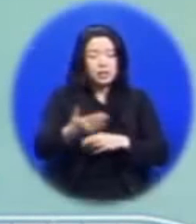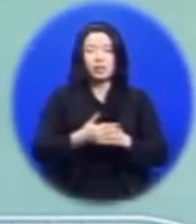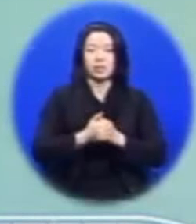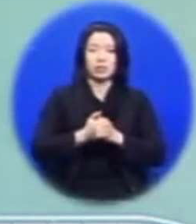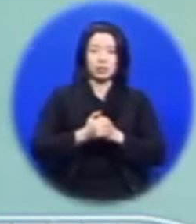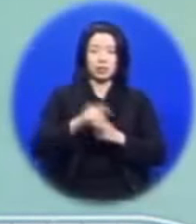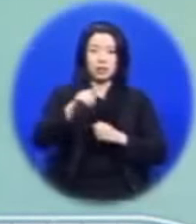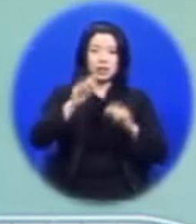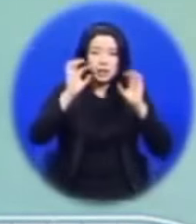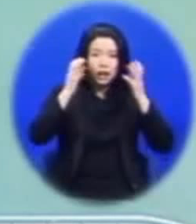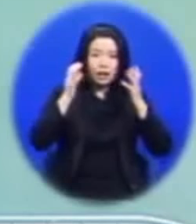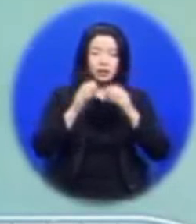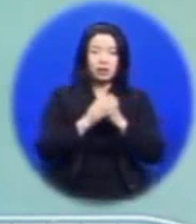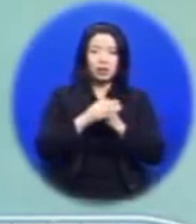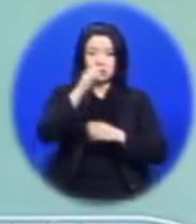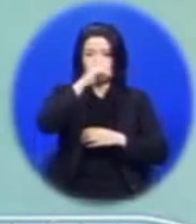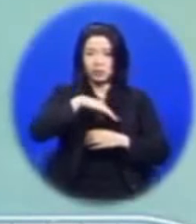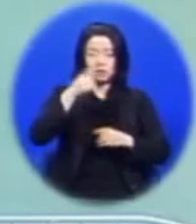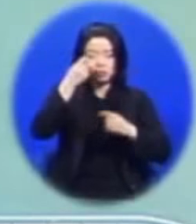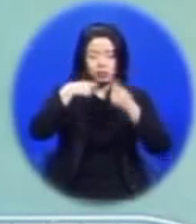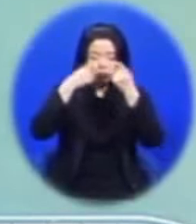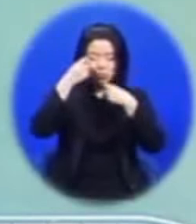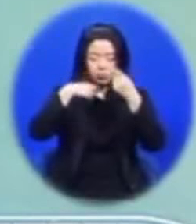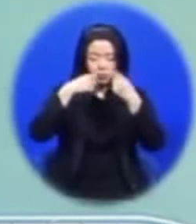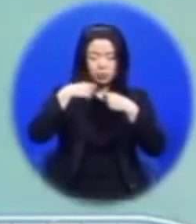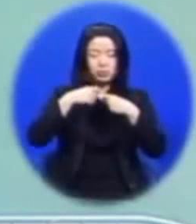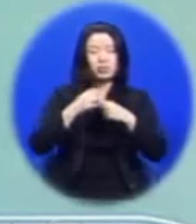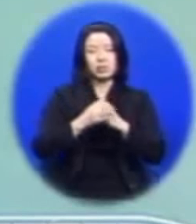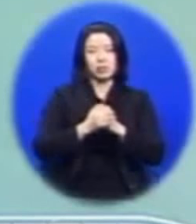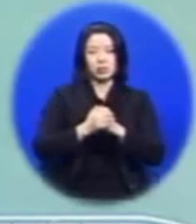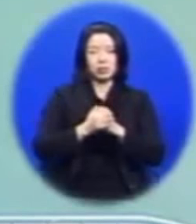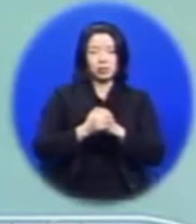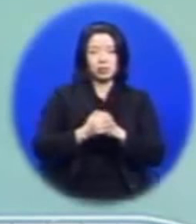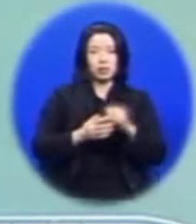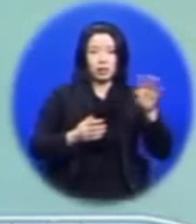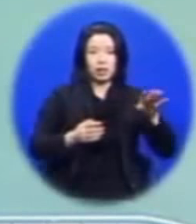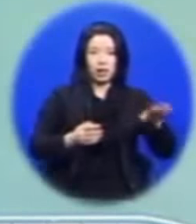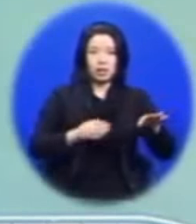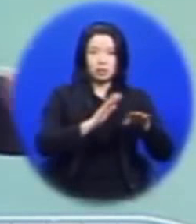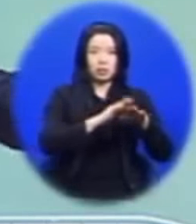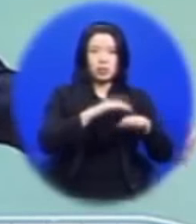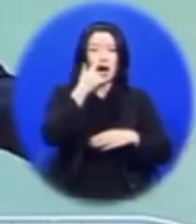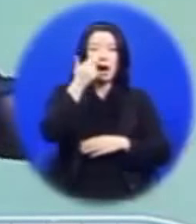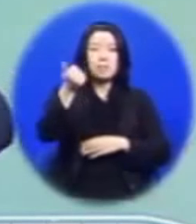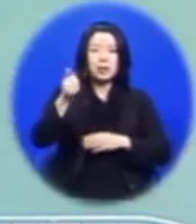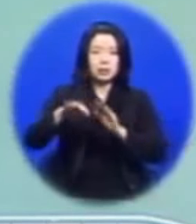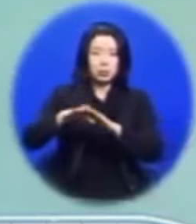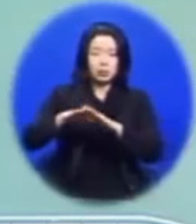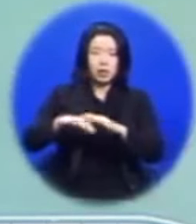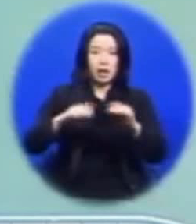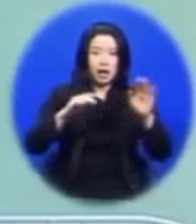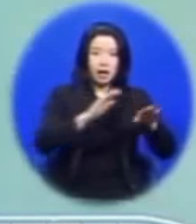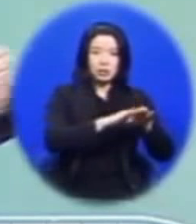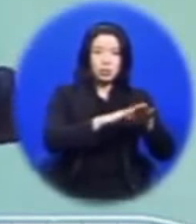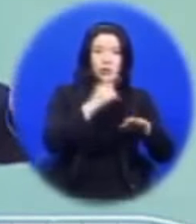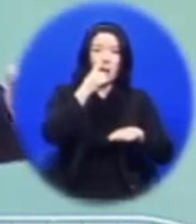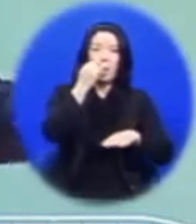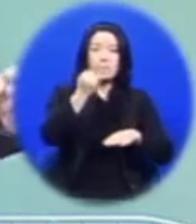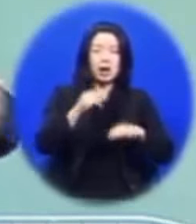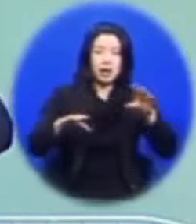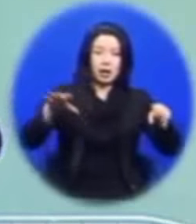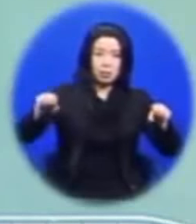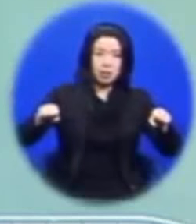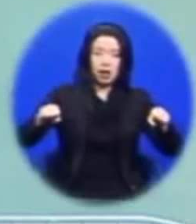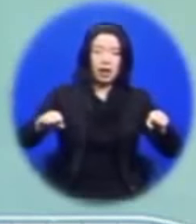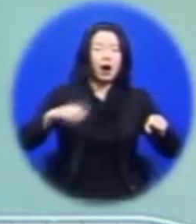그랬더니이 아이가 그냥 눈물을 줄줄 흘리면서 한 손에는 아빠 손을 잡고 한 손에는 엄마 손을 잡고 엄마 아빠랑